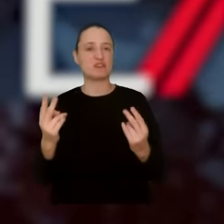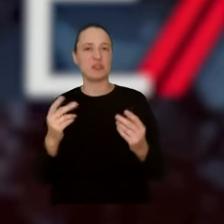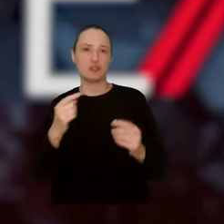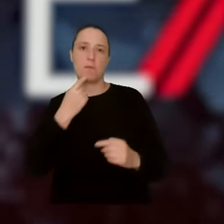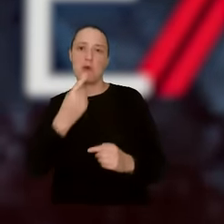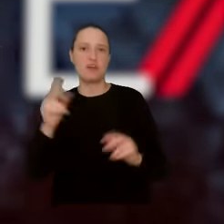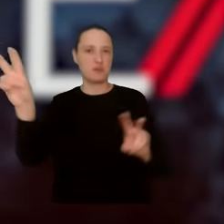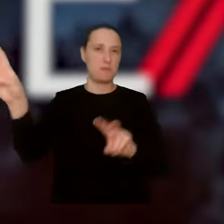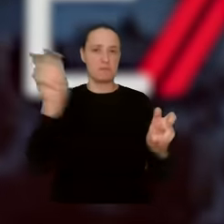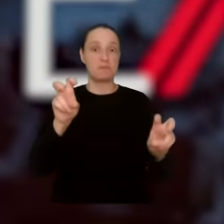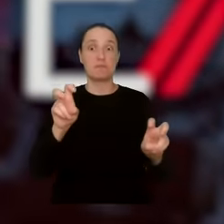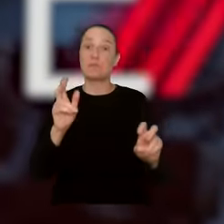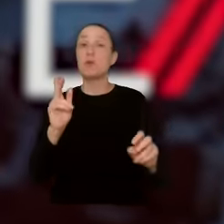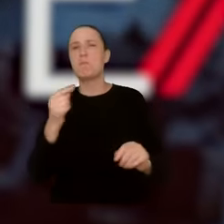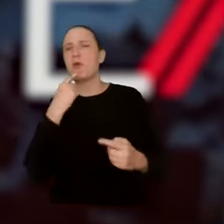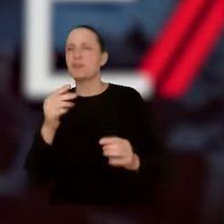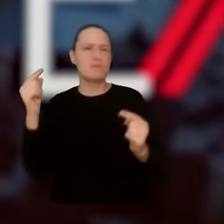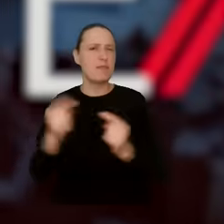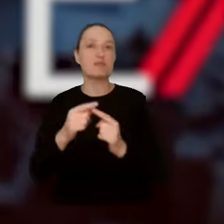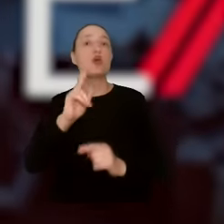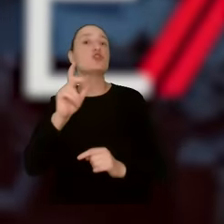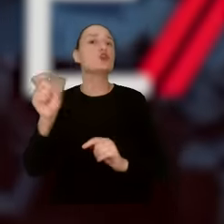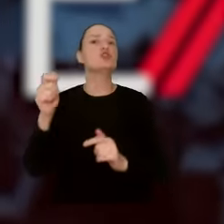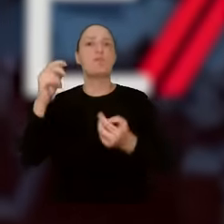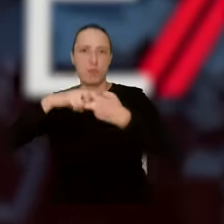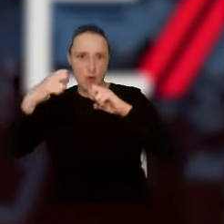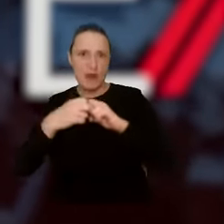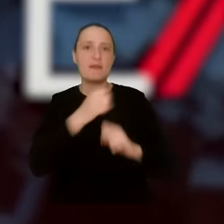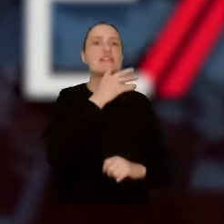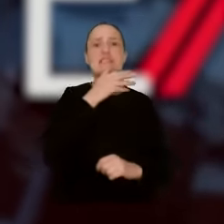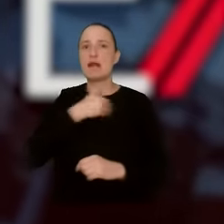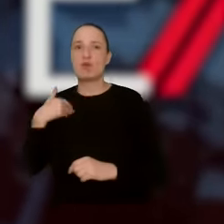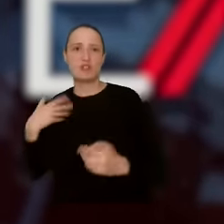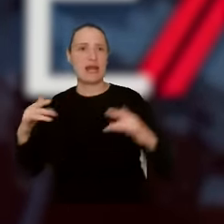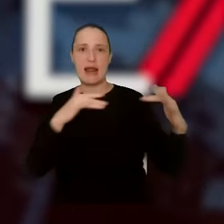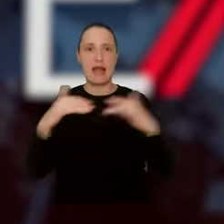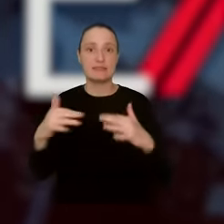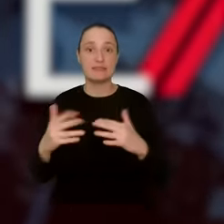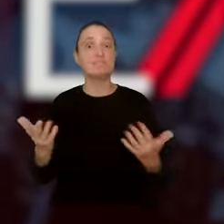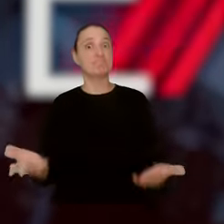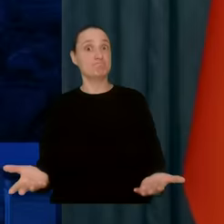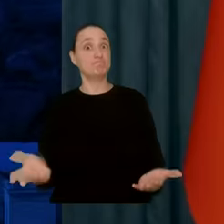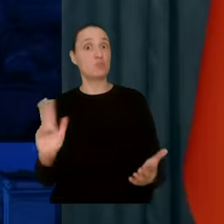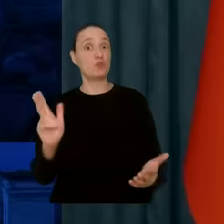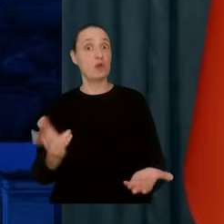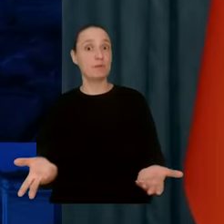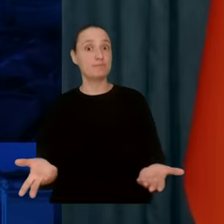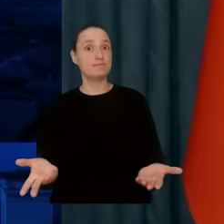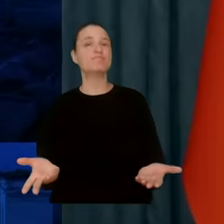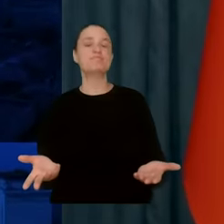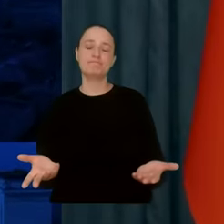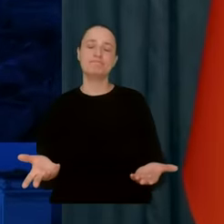zdiagnozował, co, czy raczej kto, jest największym problemem w budowaniu relacji polsko-izraelskich. No wreszcie.